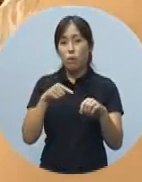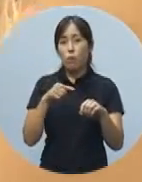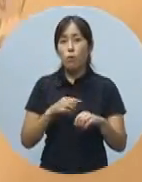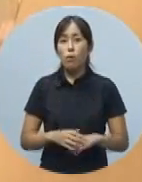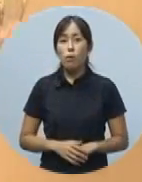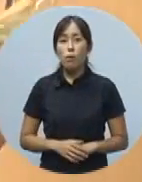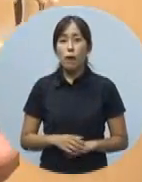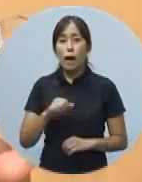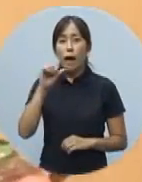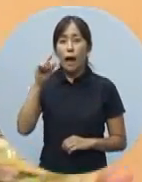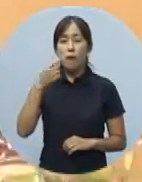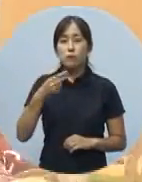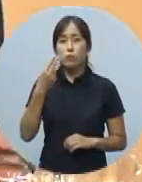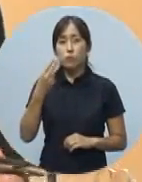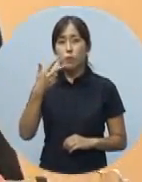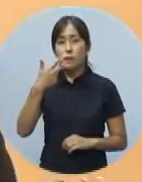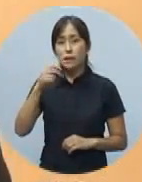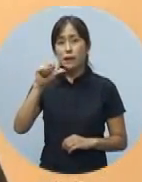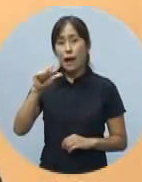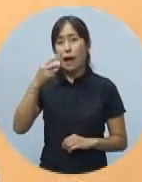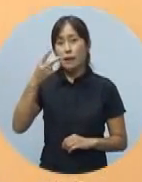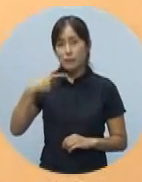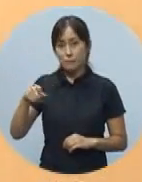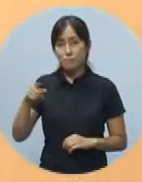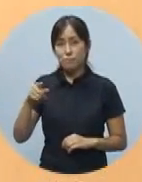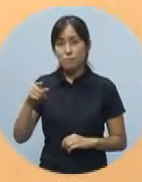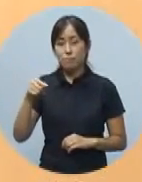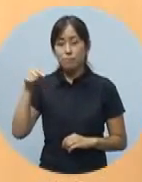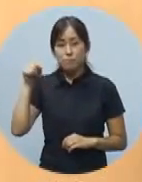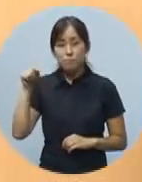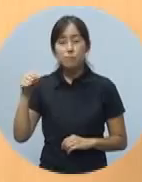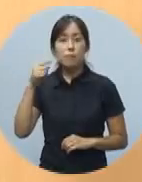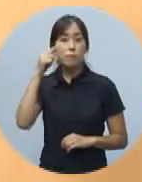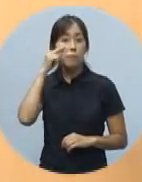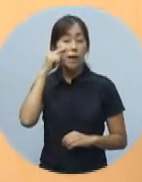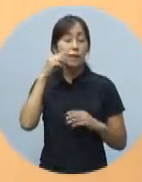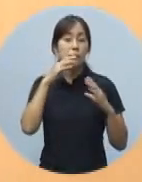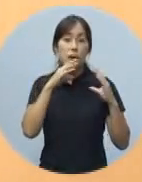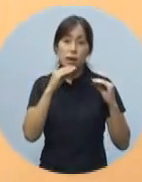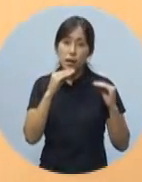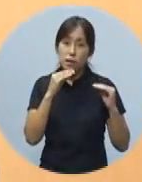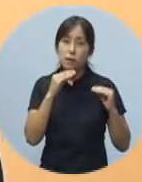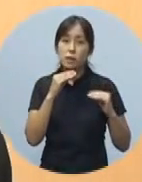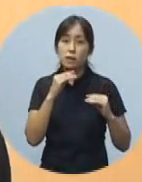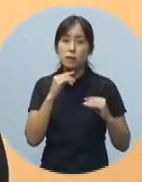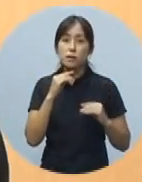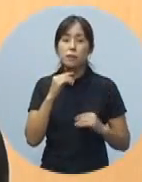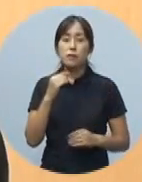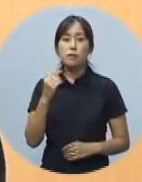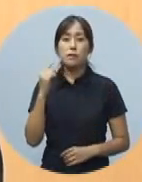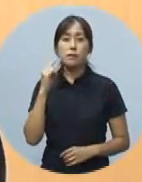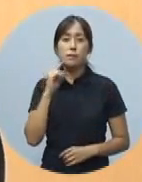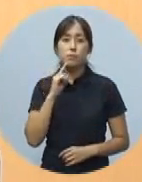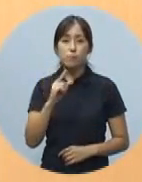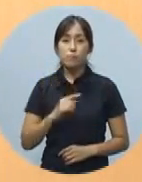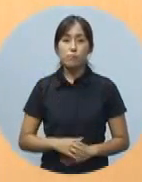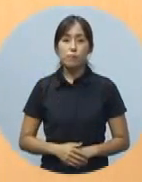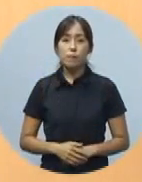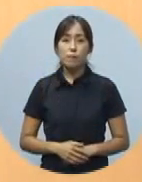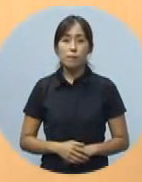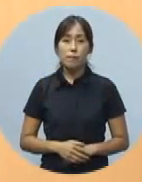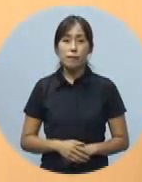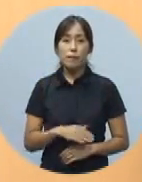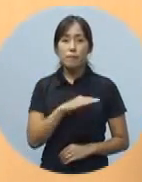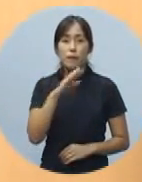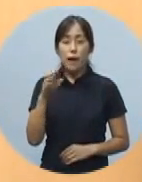はアントシアニンっていうものが含まれてて目に優しいっていうことなので、はい、まあ皆さんたくさん食べ